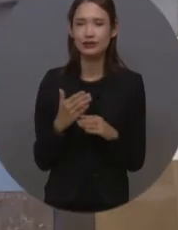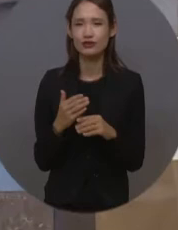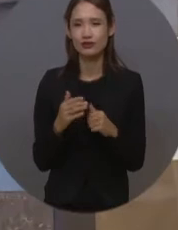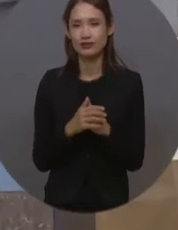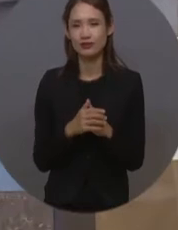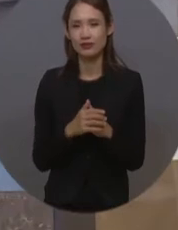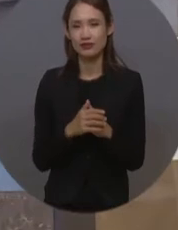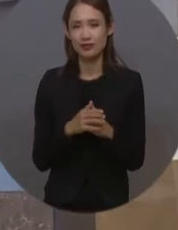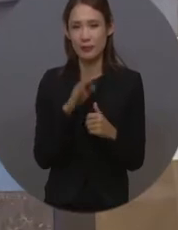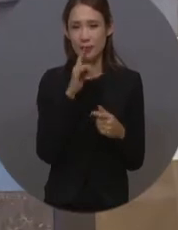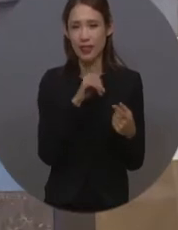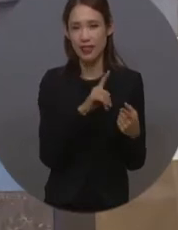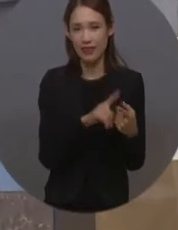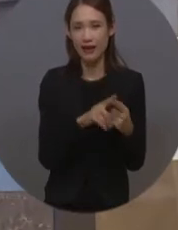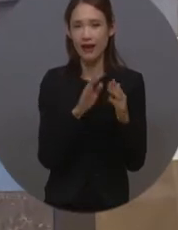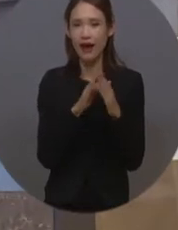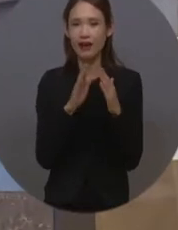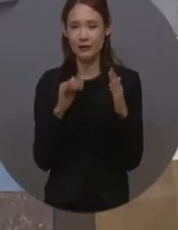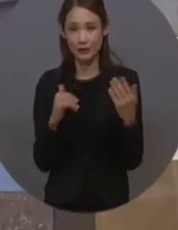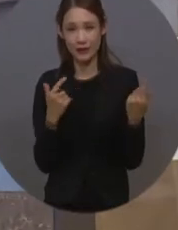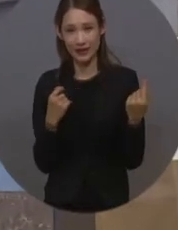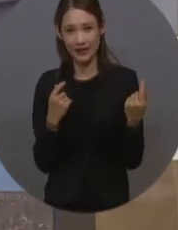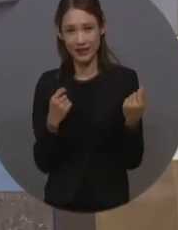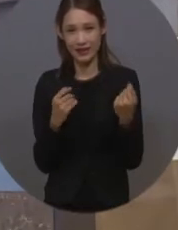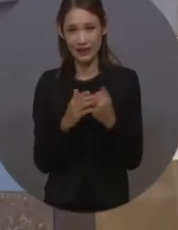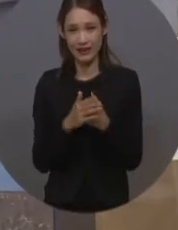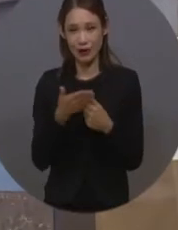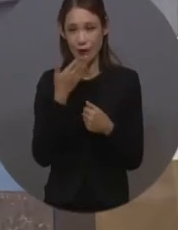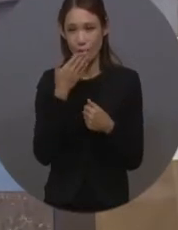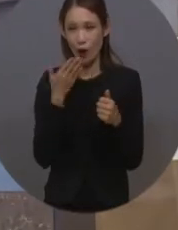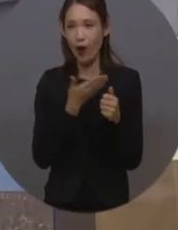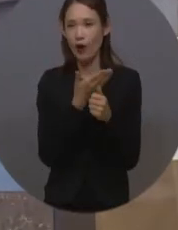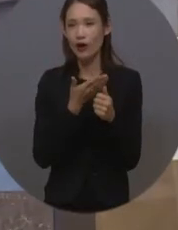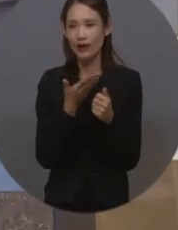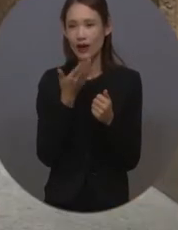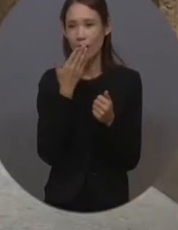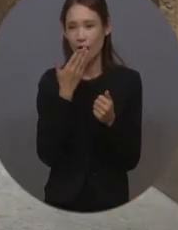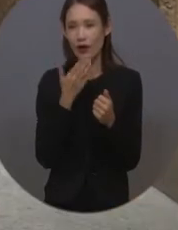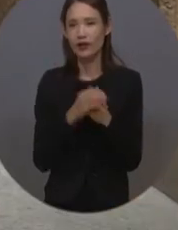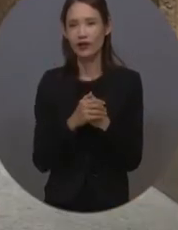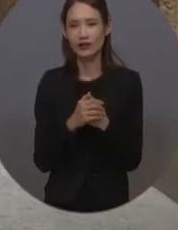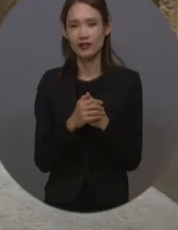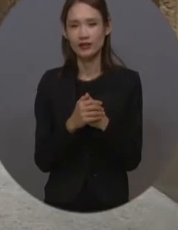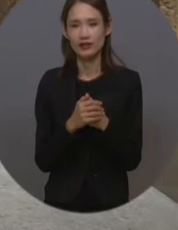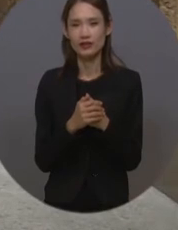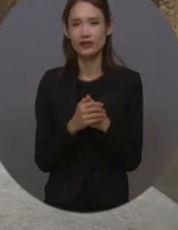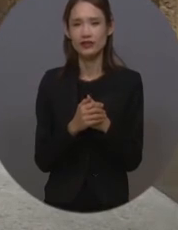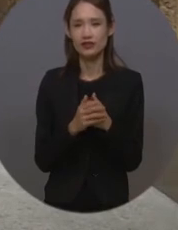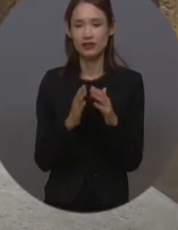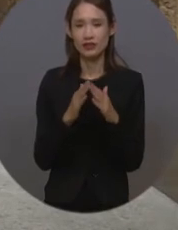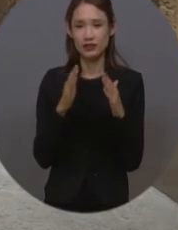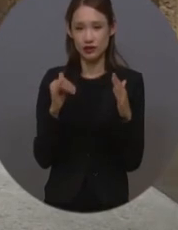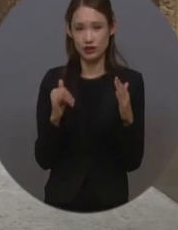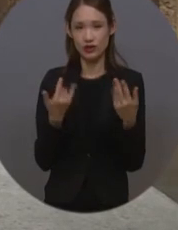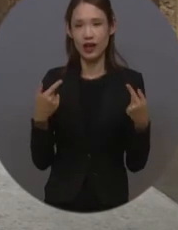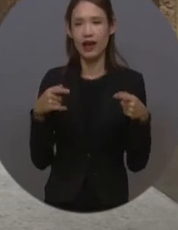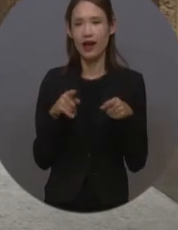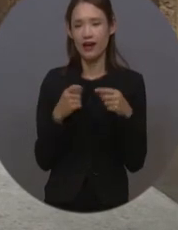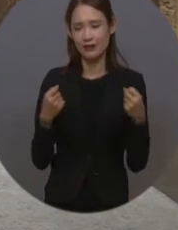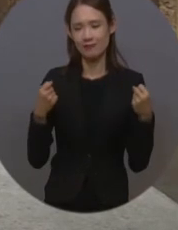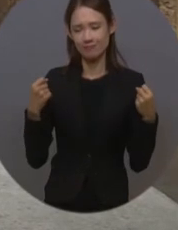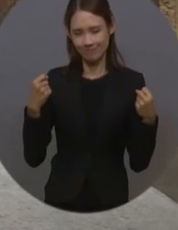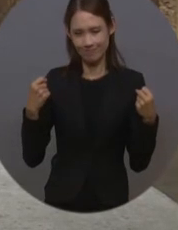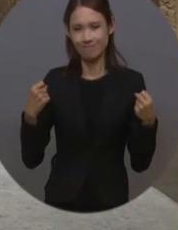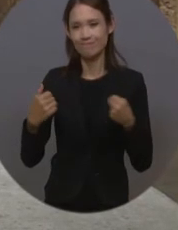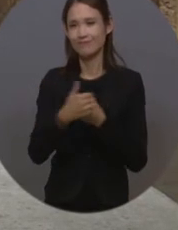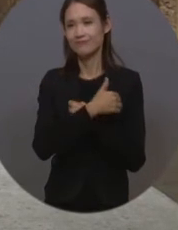말 그대로 식구네요, 그죠? 그럼요. 먹을 것을 나눠 먹는 이 식구로서 대표님도 정말 직원분들 덕분에 든든하실 것